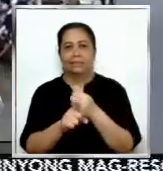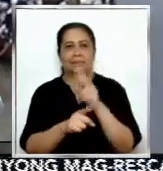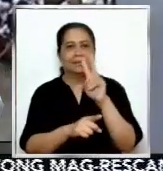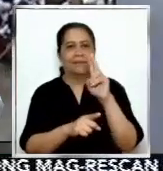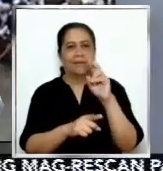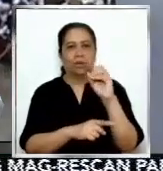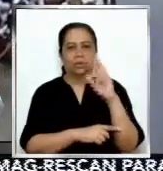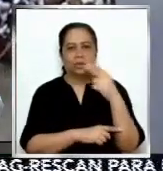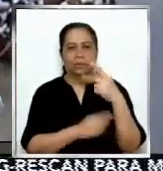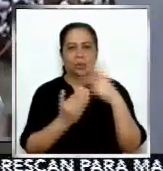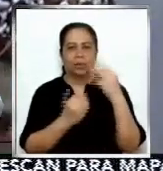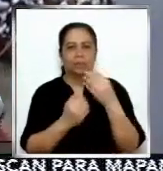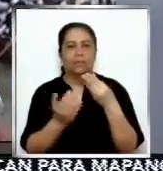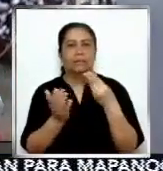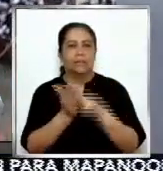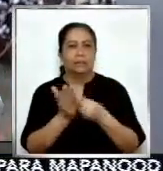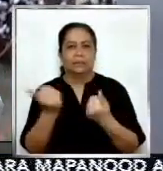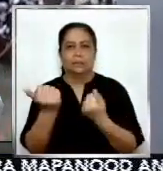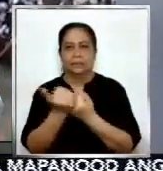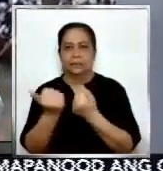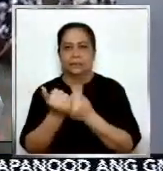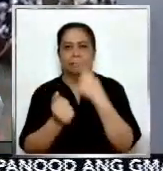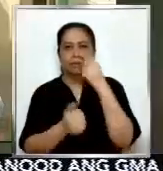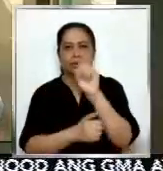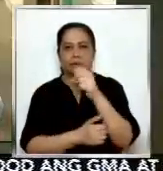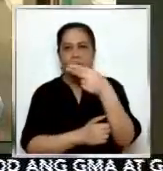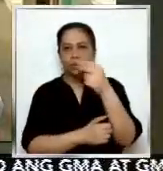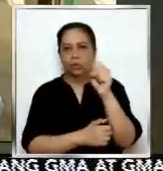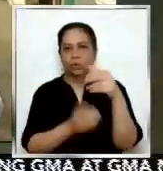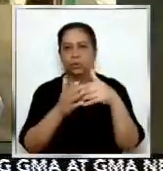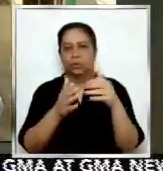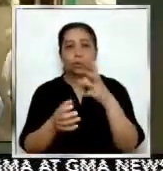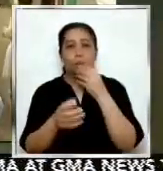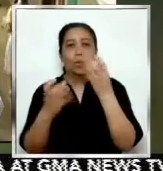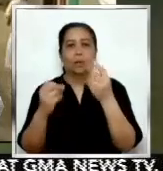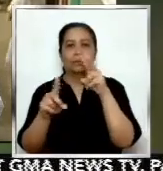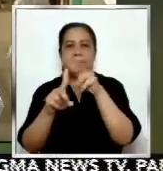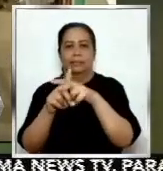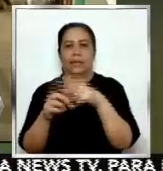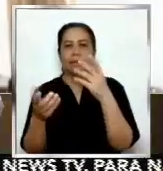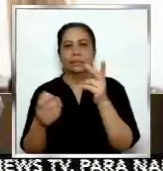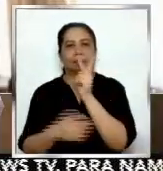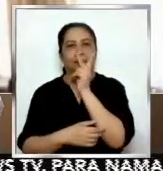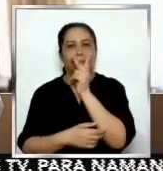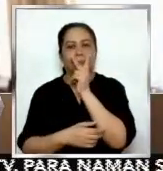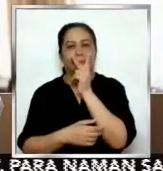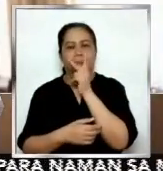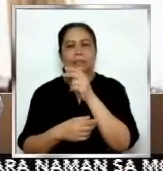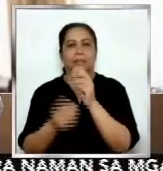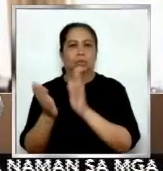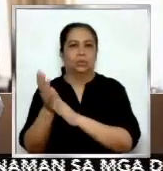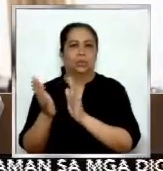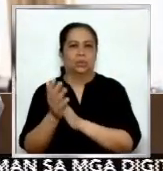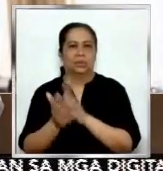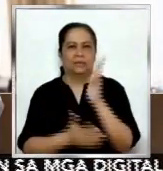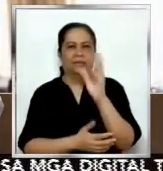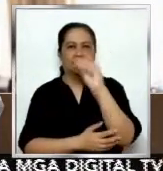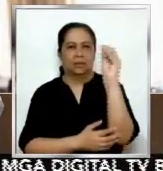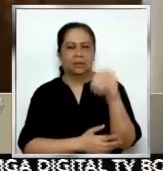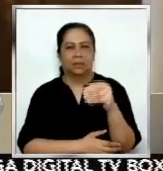o financial assistance para sa mga senior high school student na gustong pumasok sa pribadong paaralan. About 50% of the